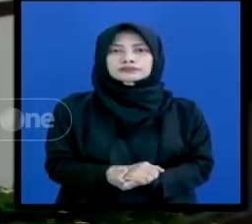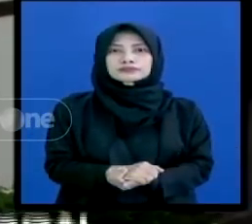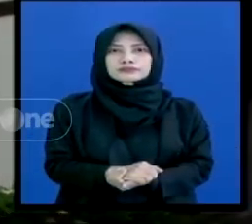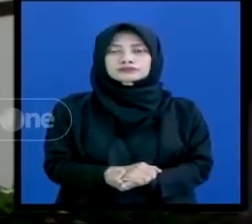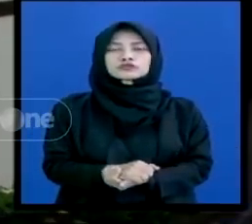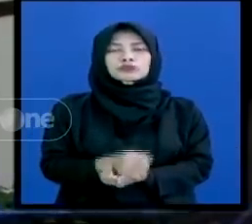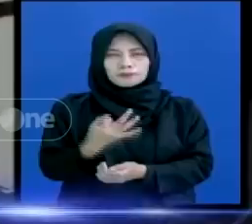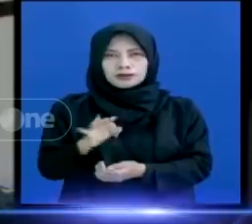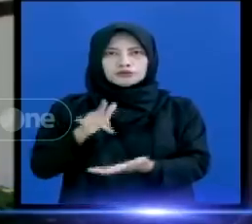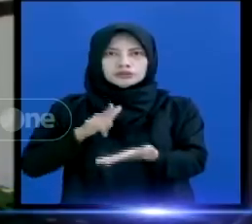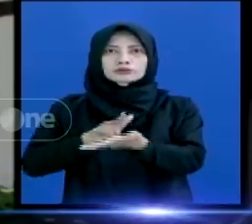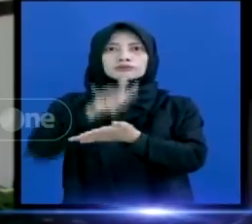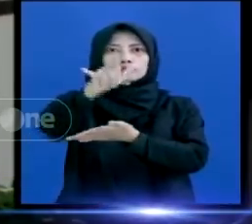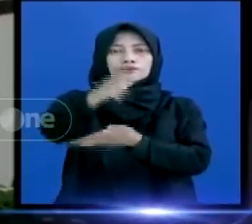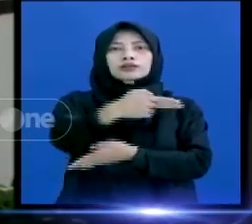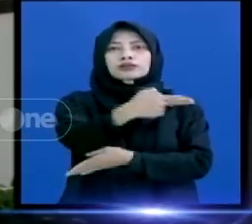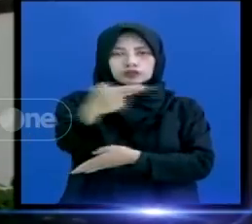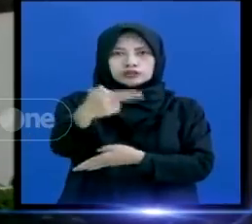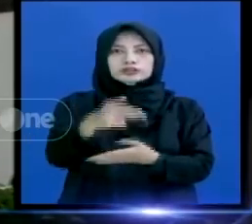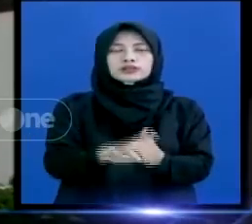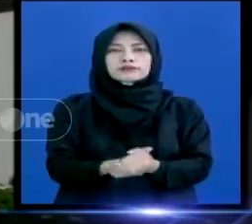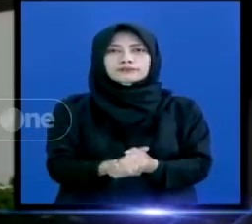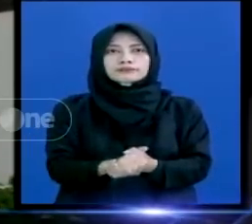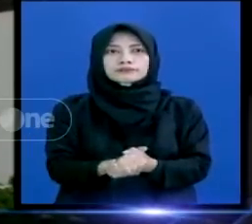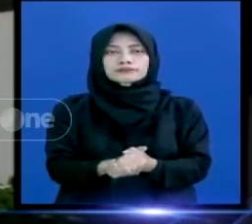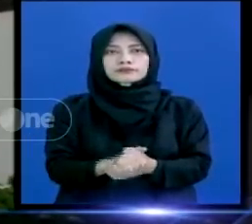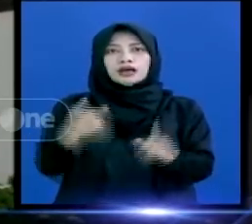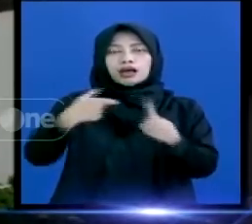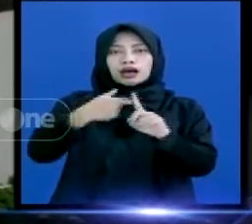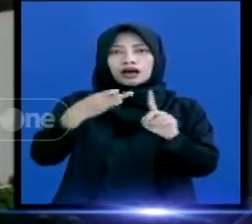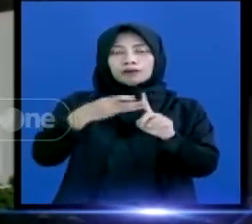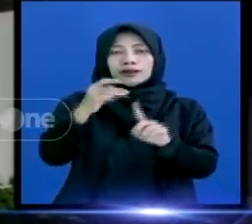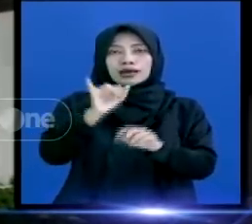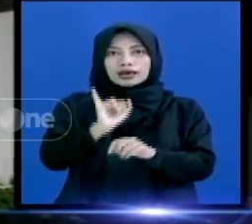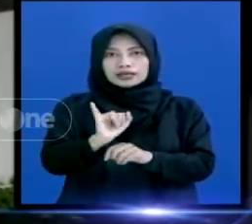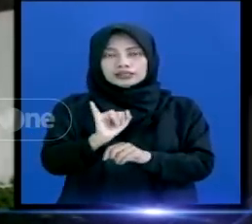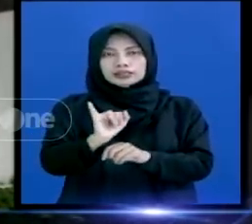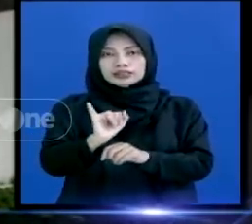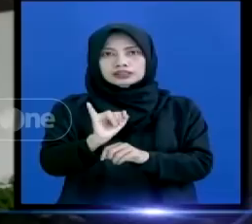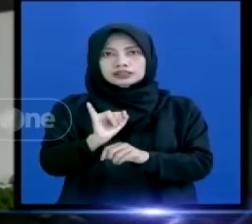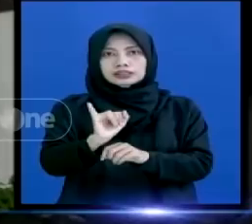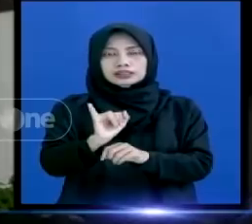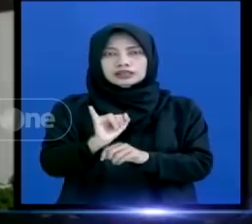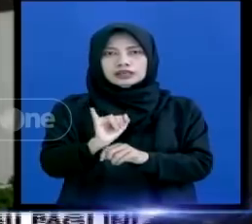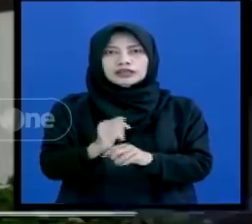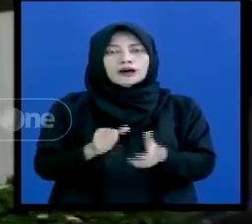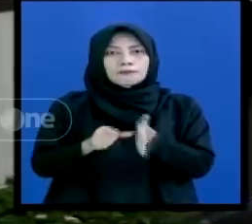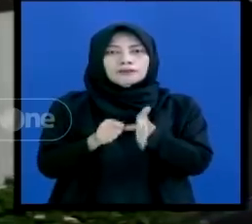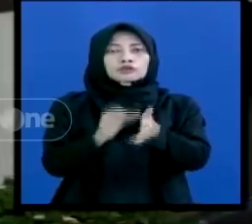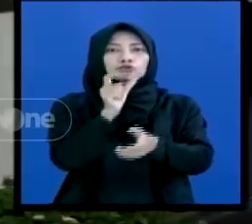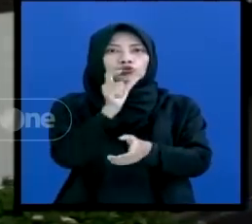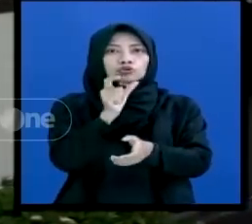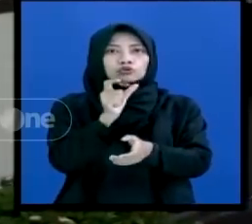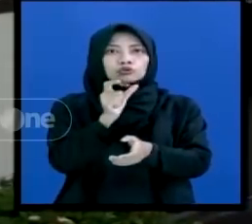prosesnya akan cepat. KBRI akan tetap buka 7 hari 1 minggu untuk proses pengurusan surat keterangan kematian